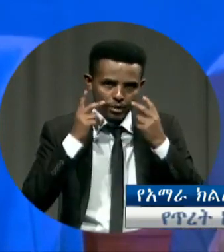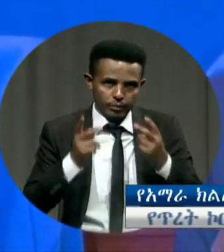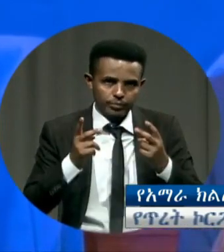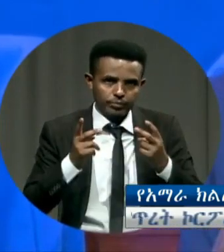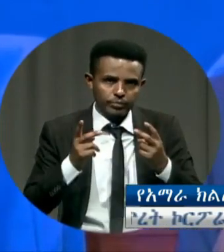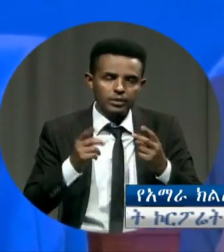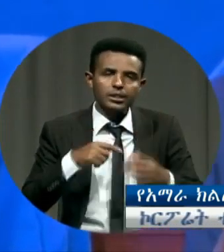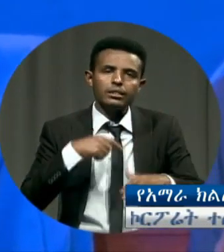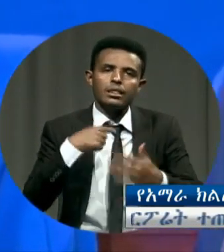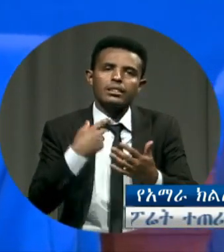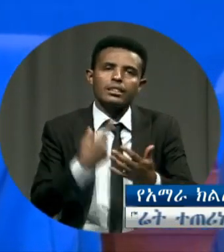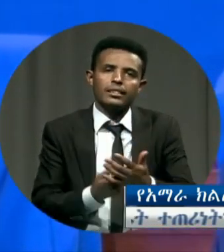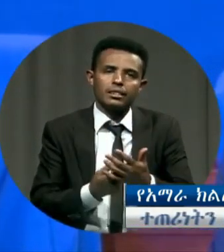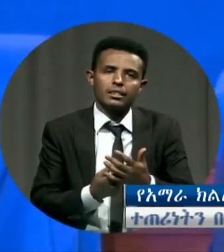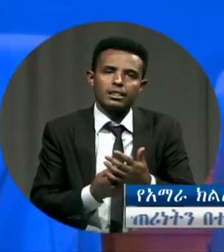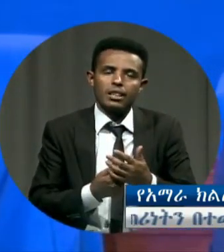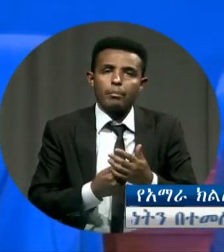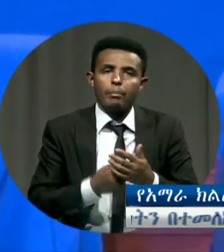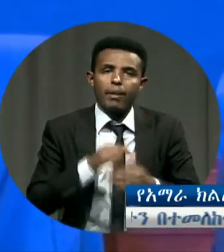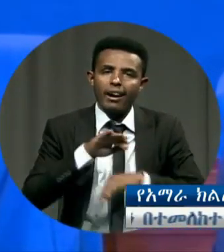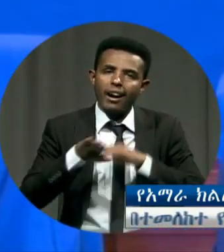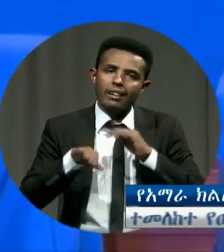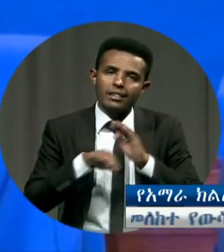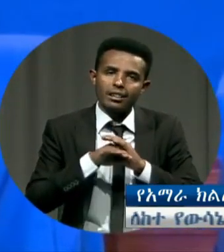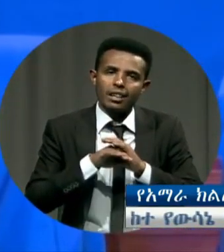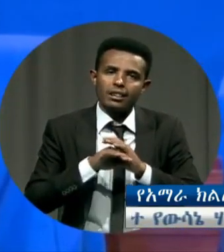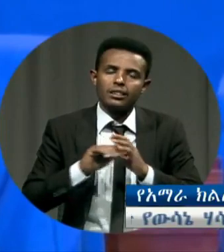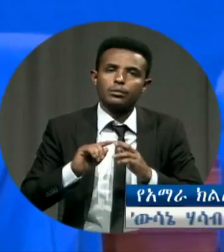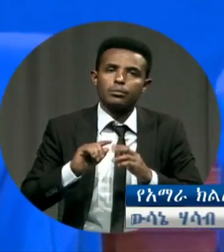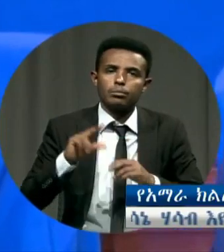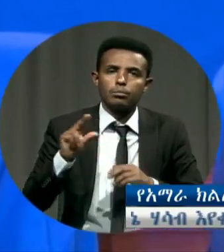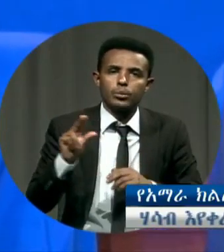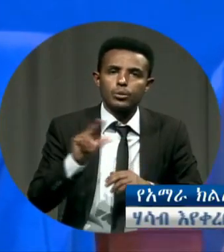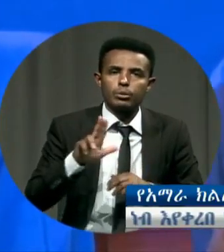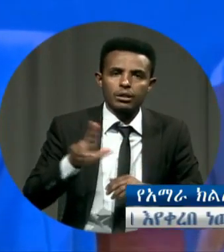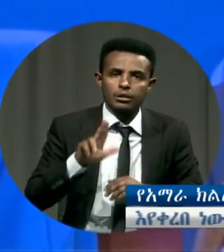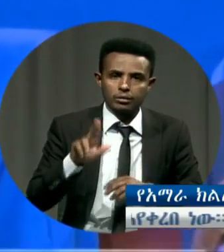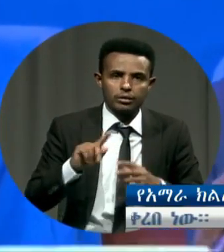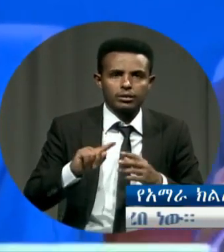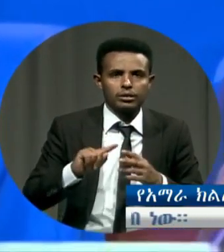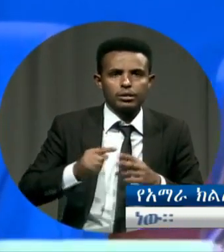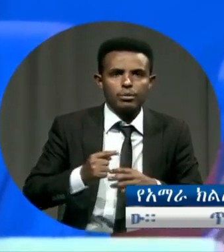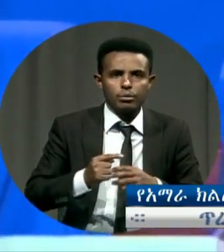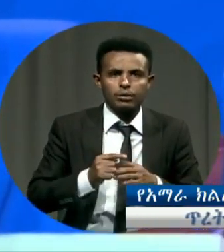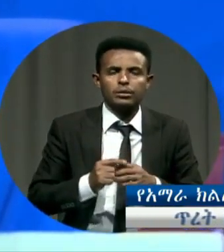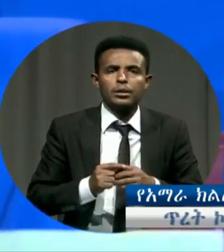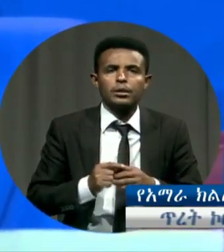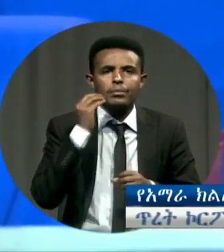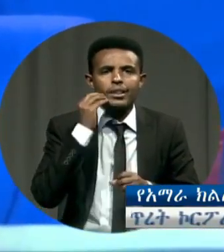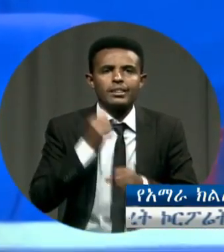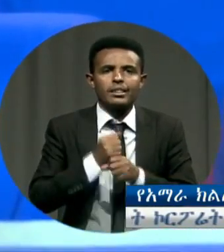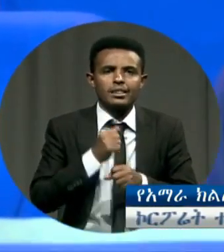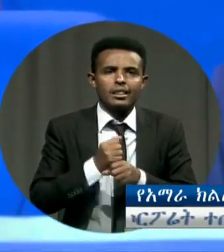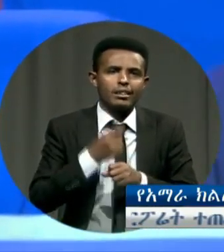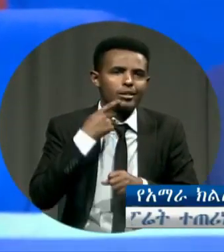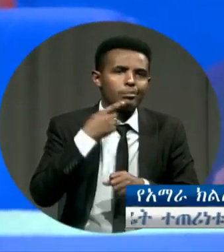ስለዚህ አጠቃላይ ቡሬ ላይ ተጀምሯል ቤት እየተሰራ ነው